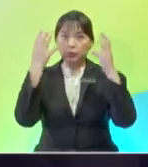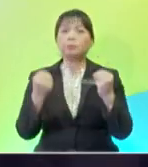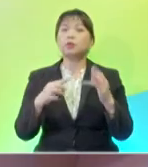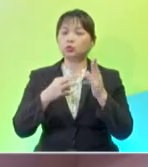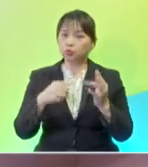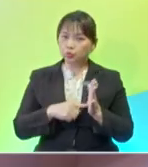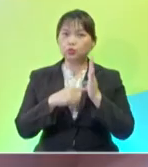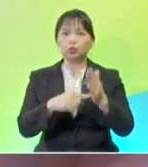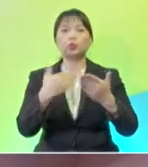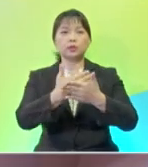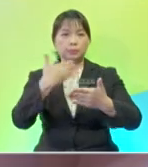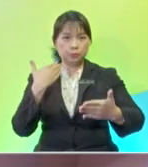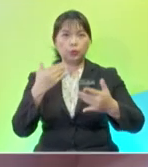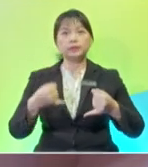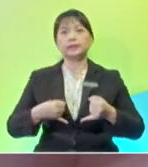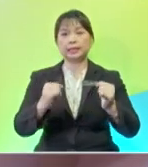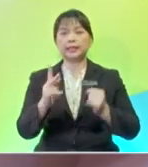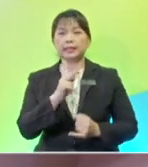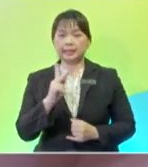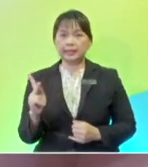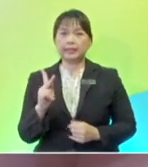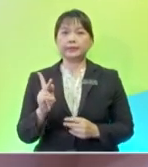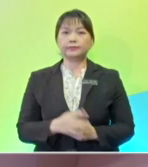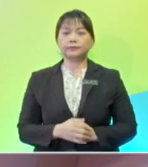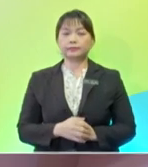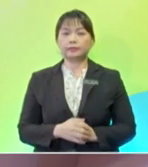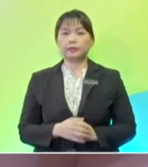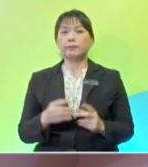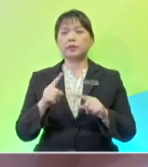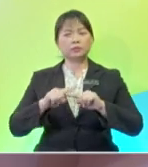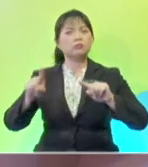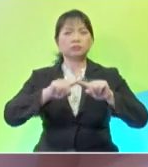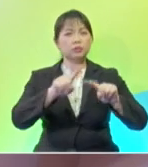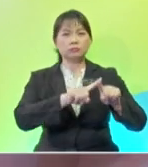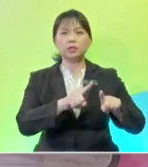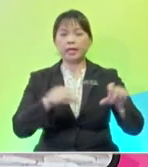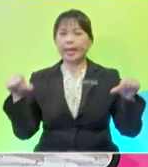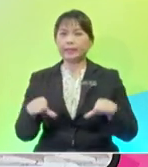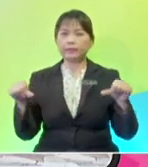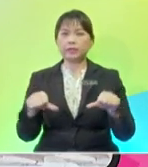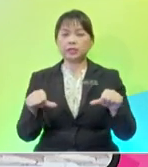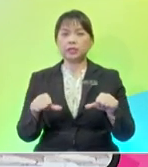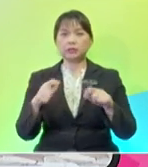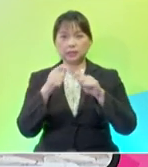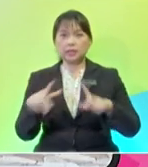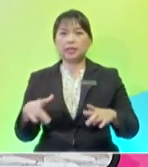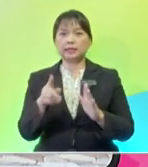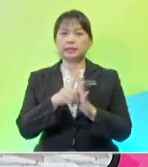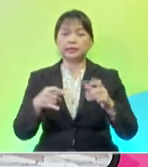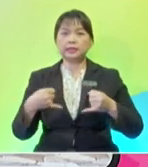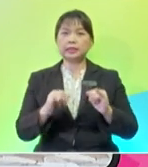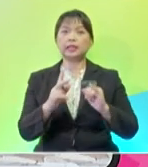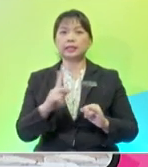hari Kamis berbagai aktivitas yang kita jalankan melibatkan